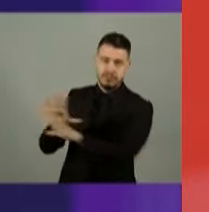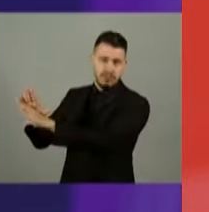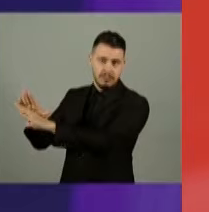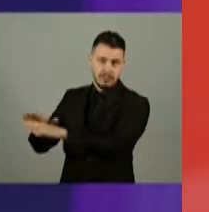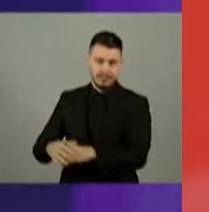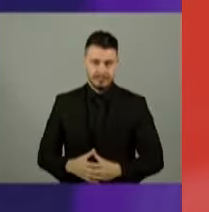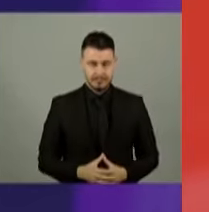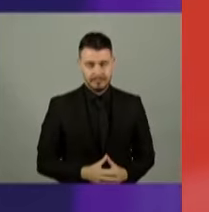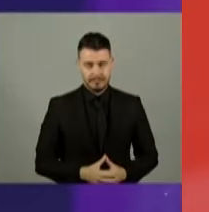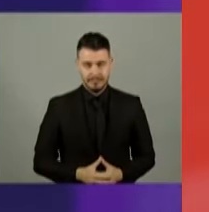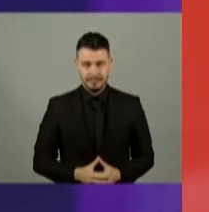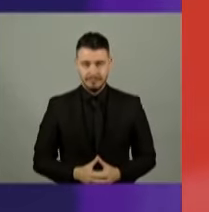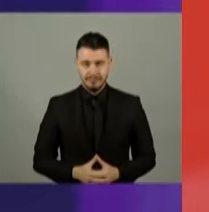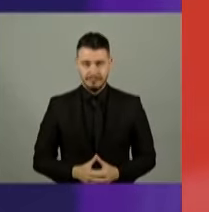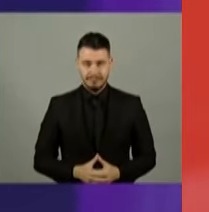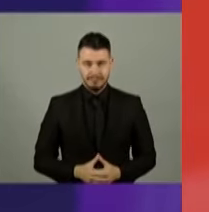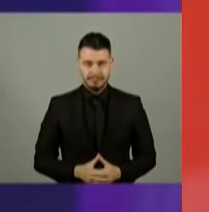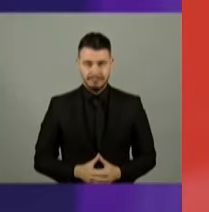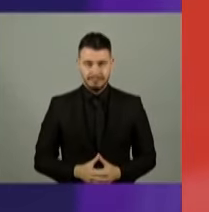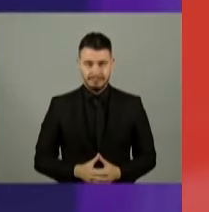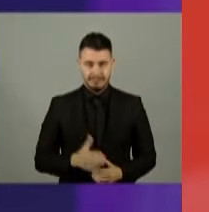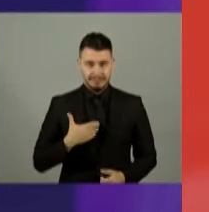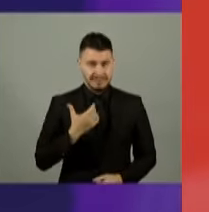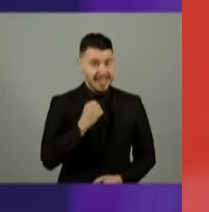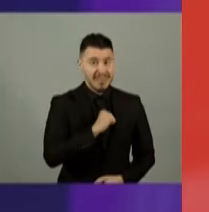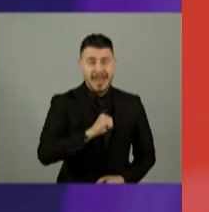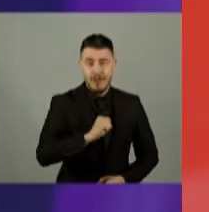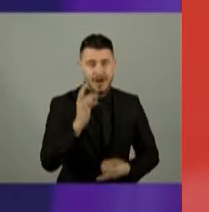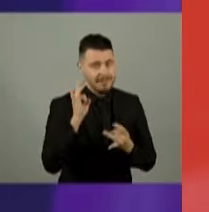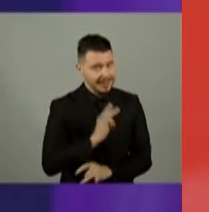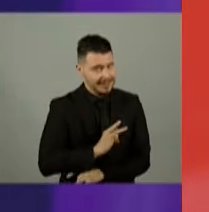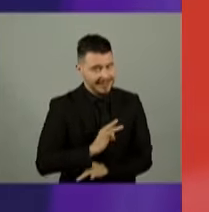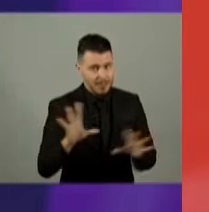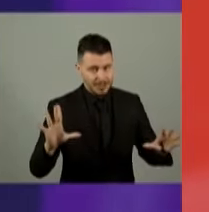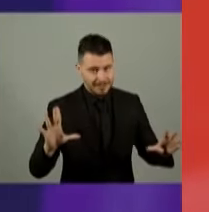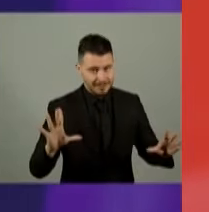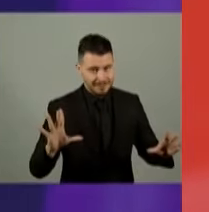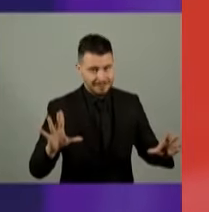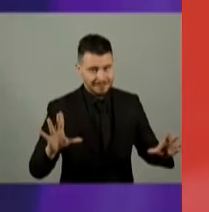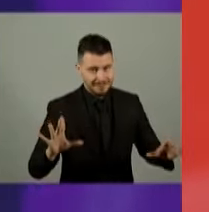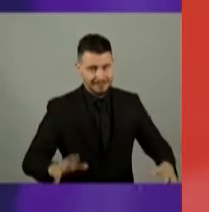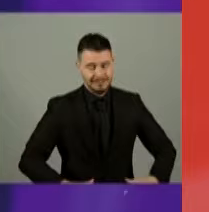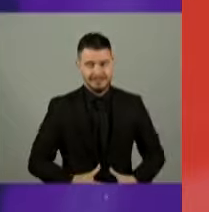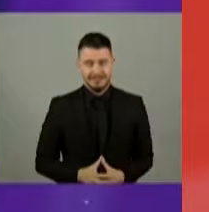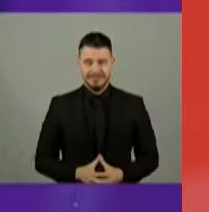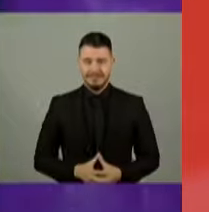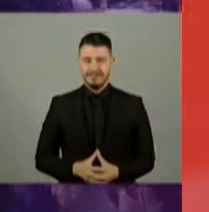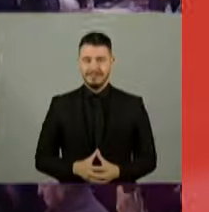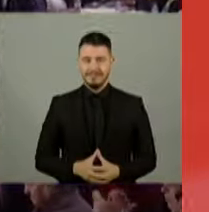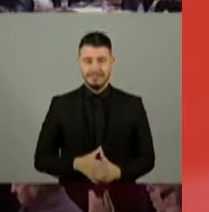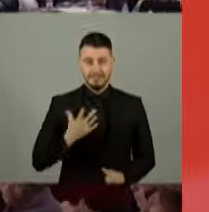του όπλο. Ατού, ναι. Έχουμε εικόνα και για το ποιος ή